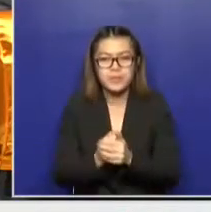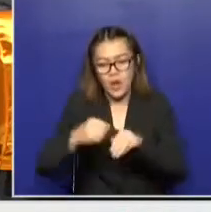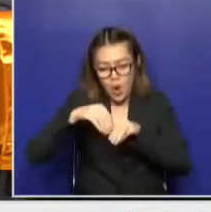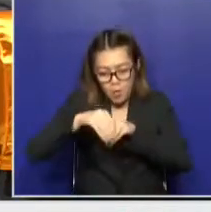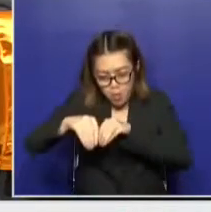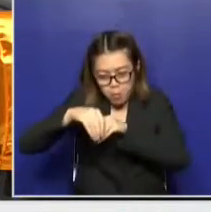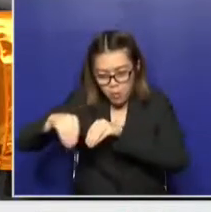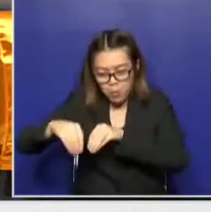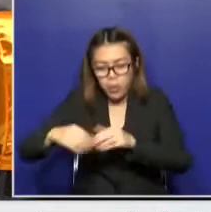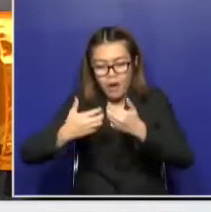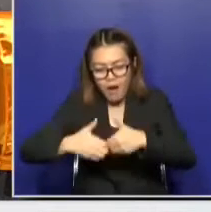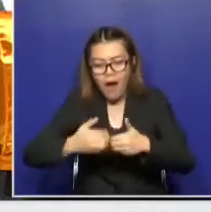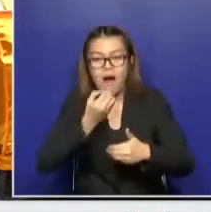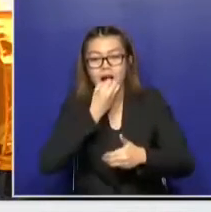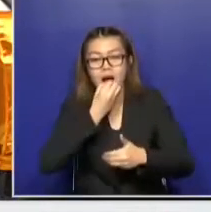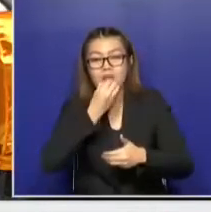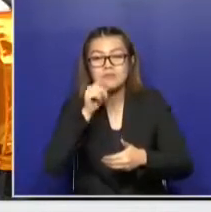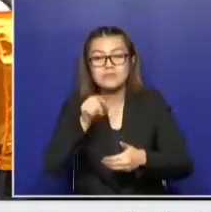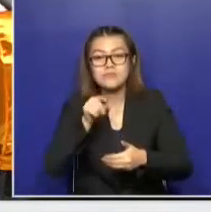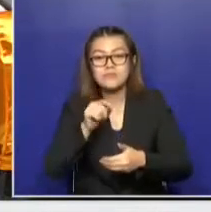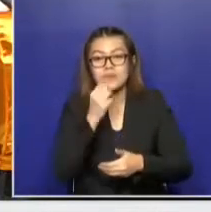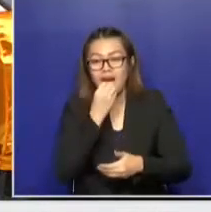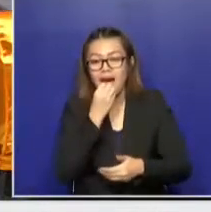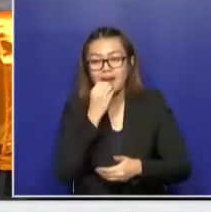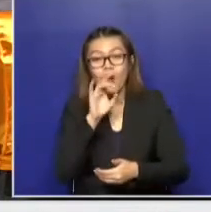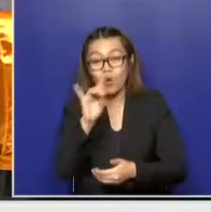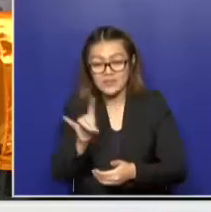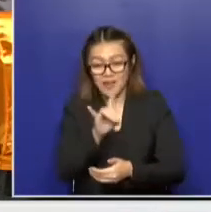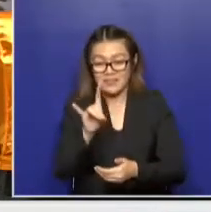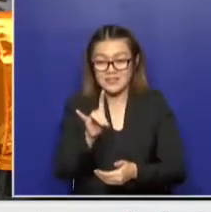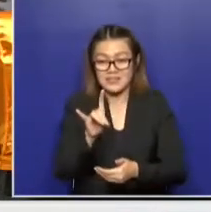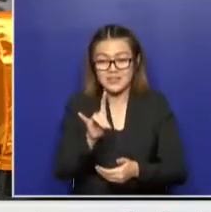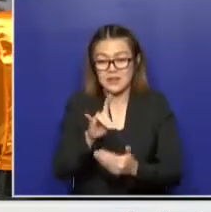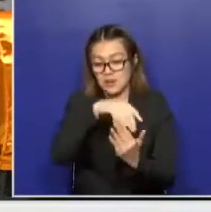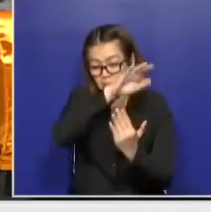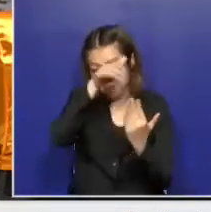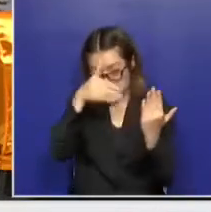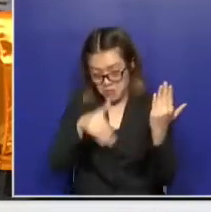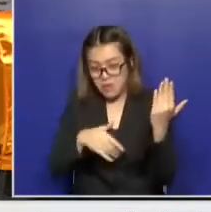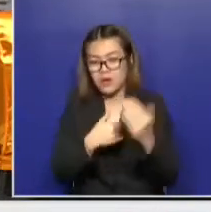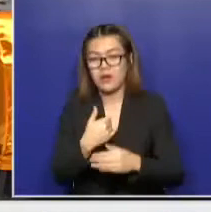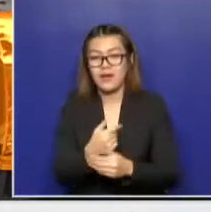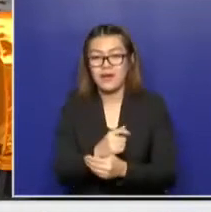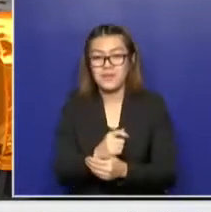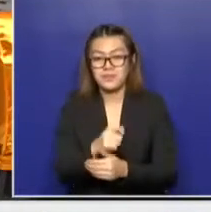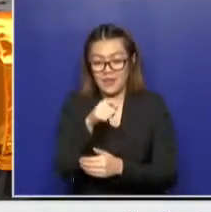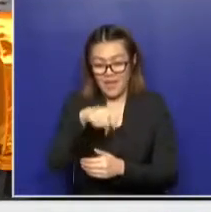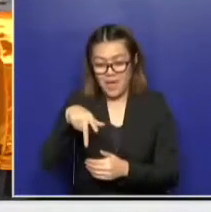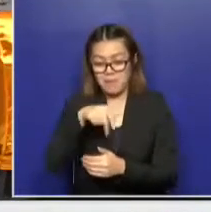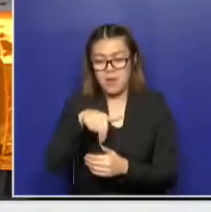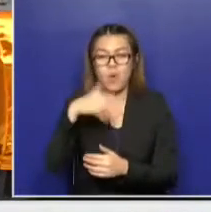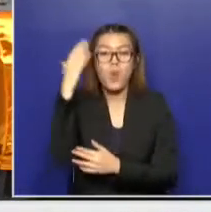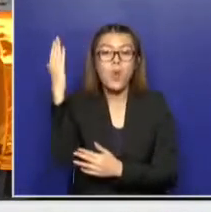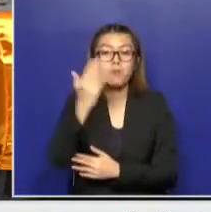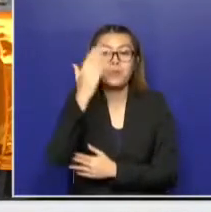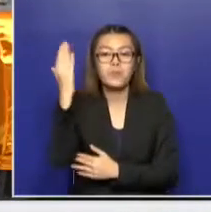แปรรูปอุตสาหกรรมอาหารหรือว่าอาหารสัตว์นะครับในประเทศเพื่อนบ้านถ้าเกิดวันนี้เราเปิดแอปพลิเคชันที่ดูทิศทางลมนะครับจะเห็